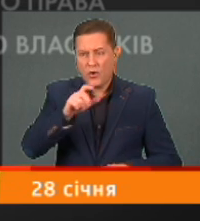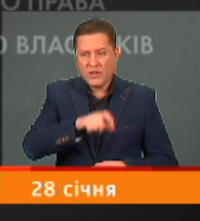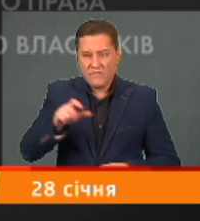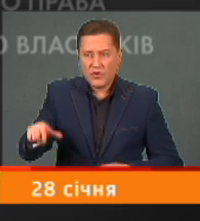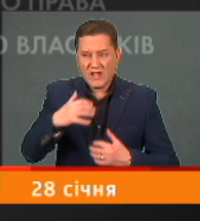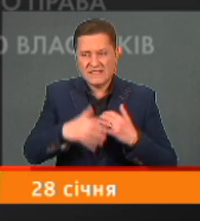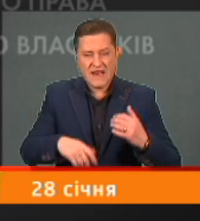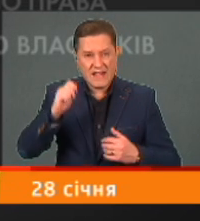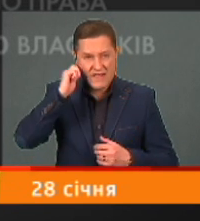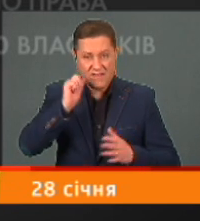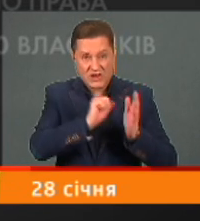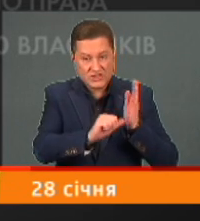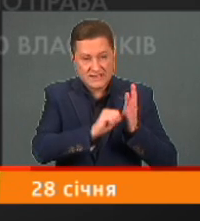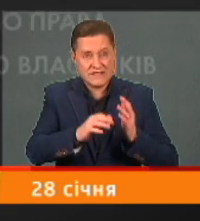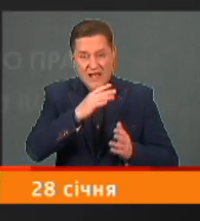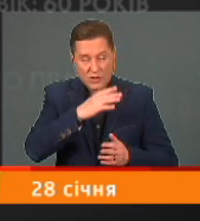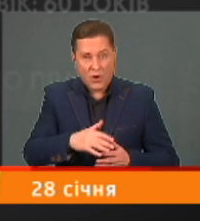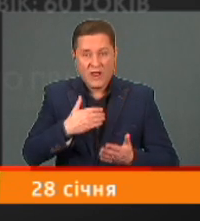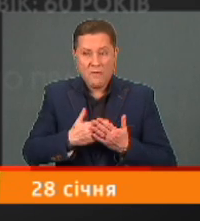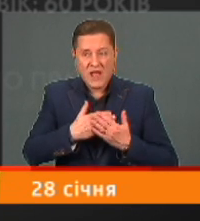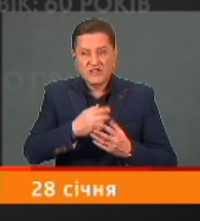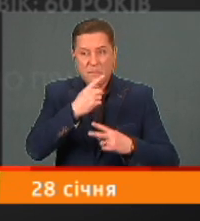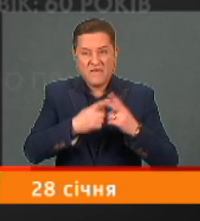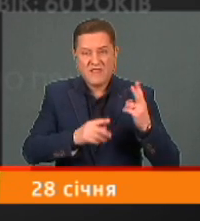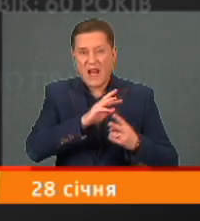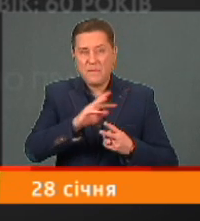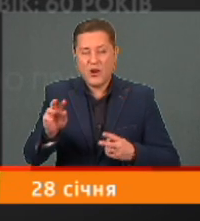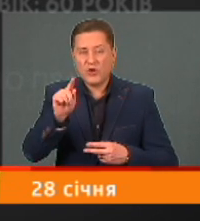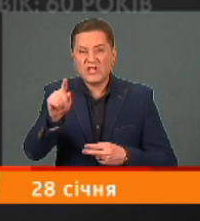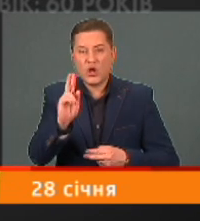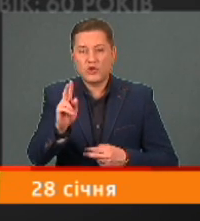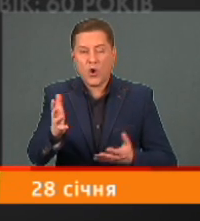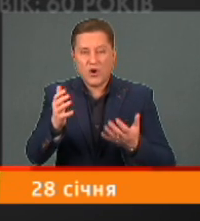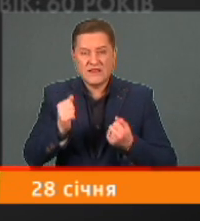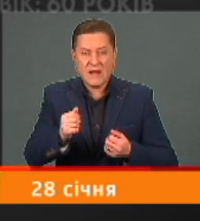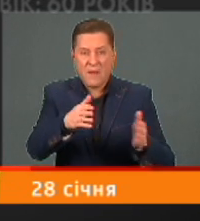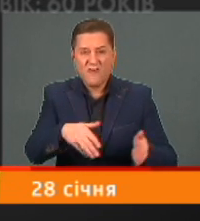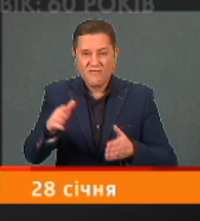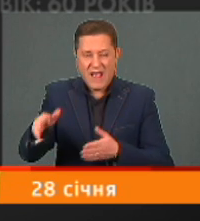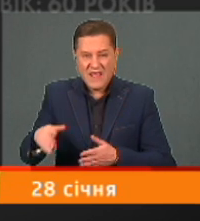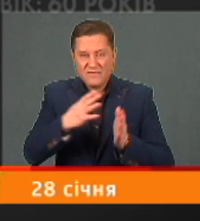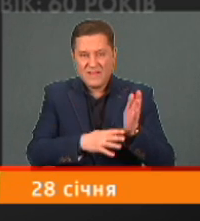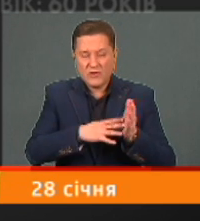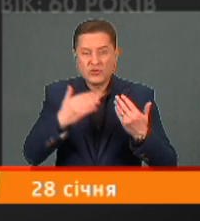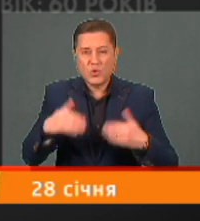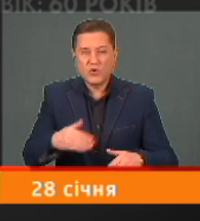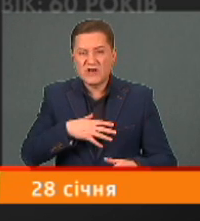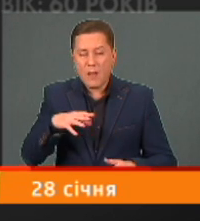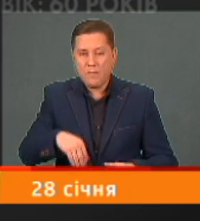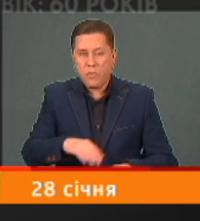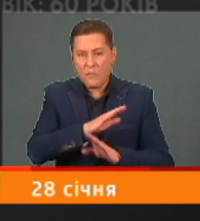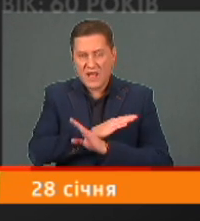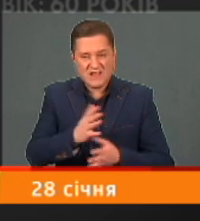вік цих людей – 60 років. Майже 1,5 мільйона тих, хто отримав паї у 90-х, уже померли, так і